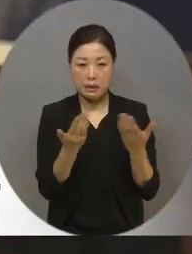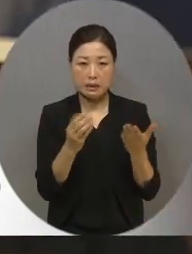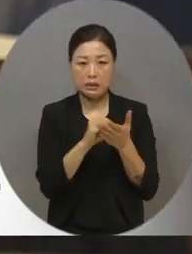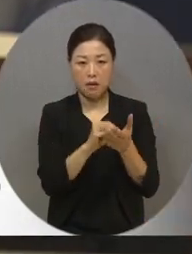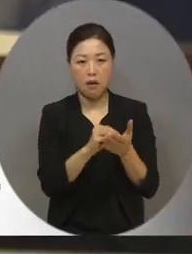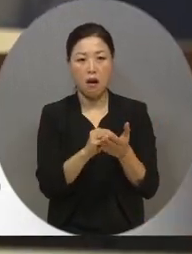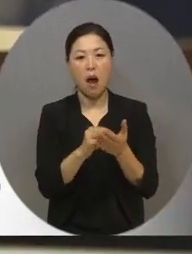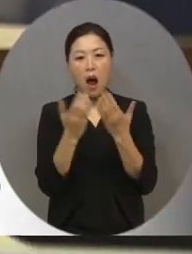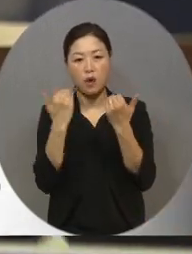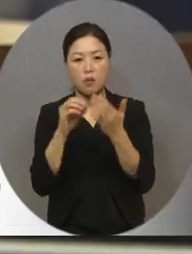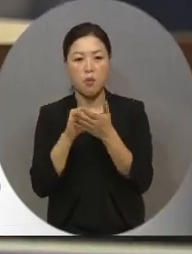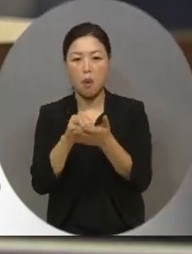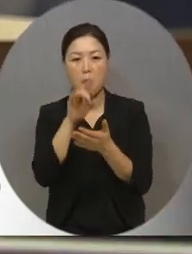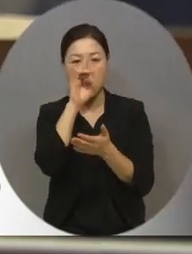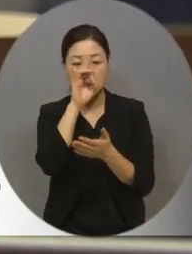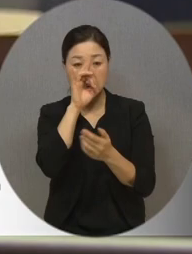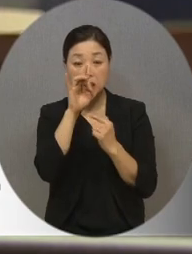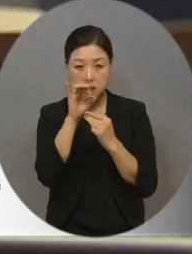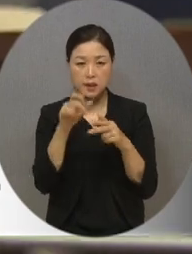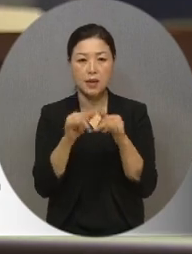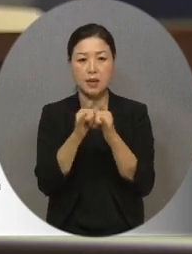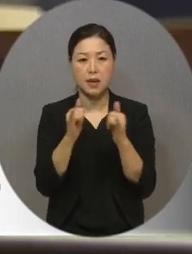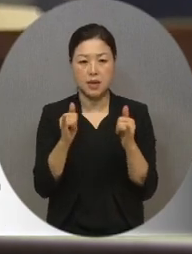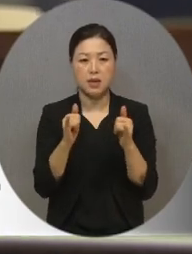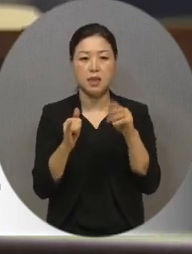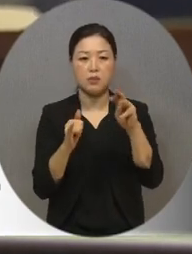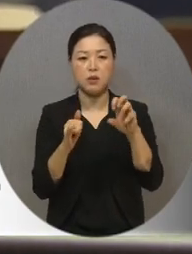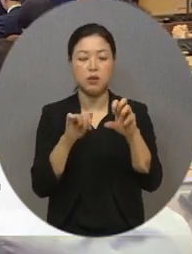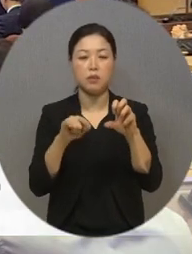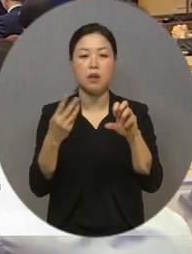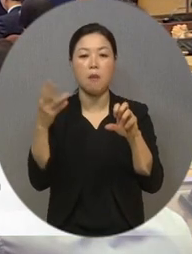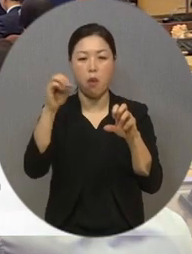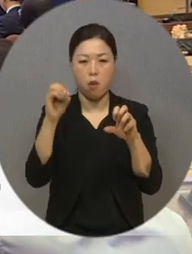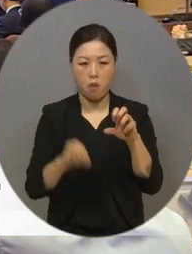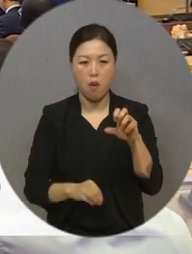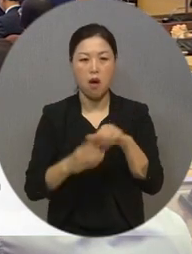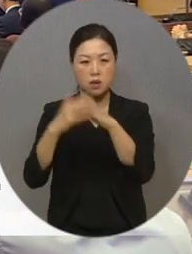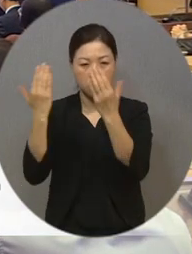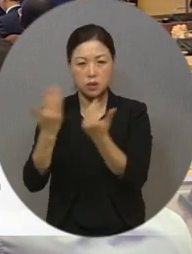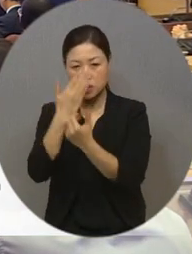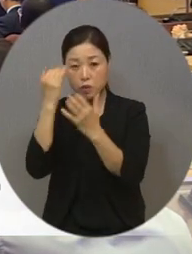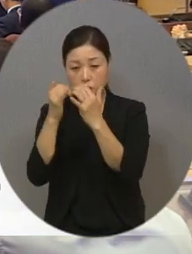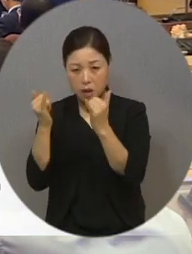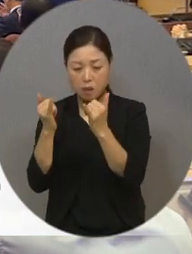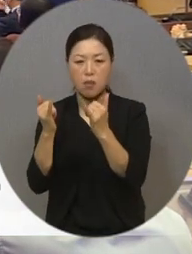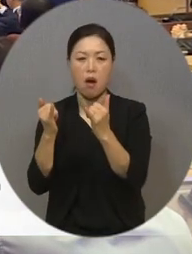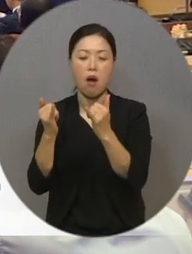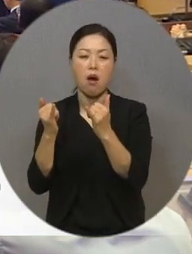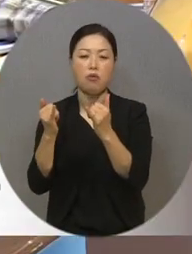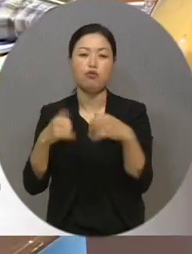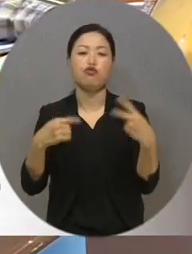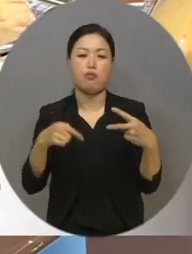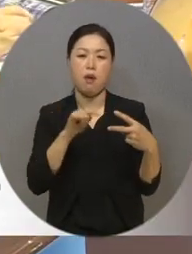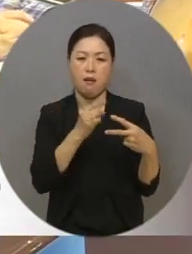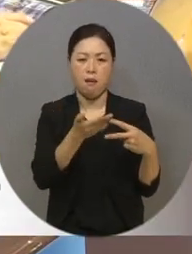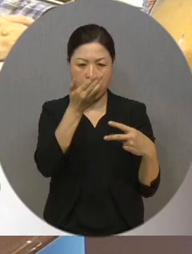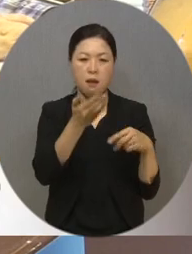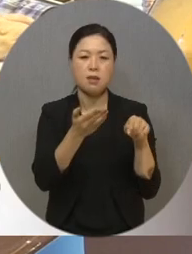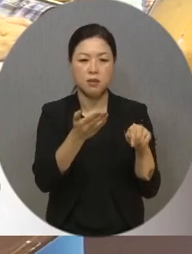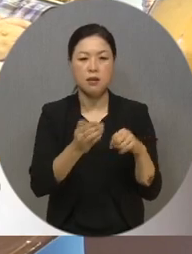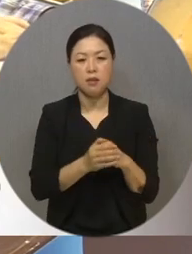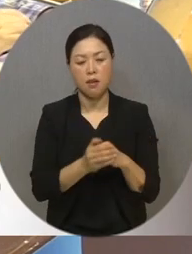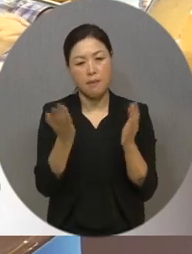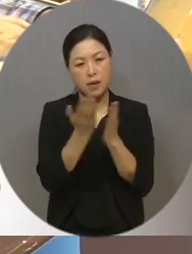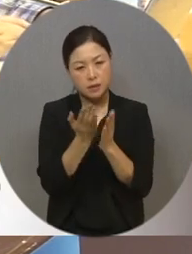니트 청년 장애인의 비중이 35.4% 전체 청년의 두배 이상이라고 설명하며 마추면 고용